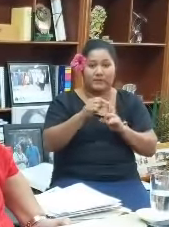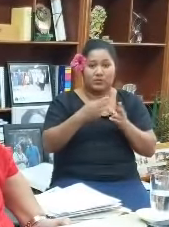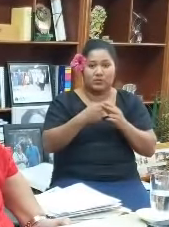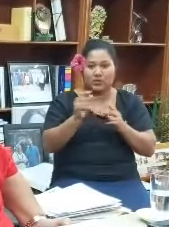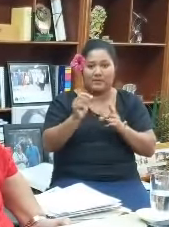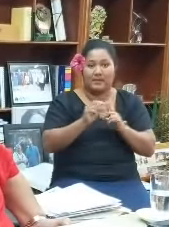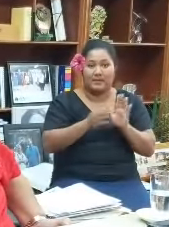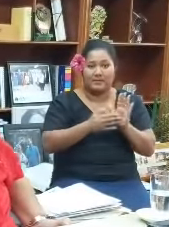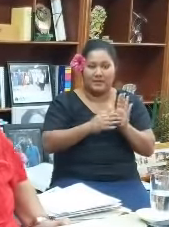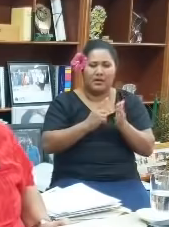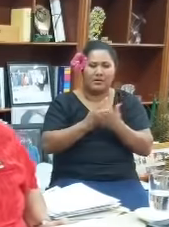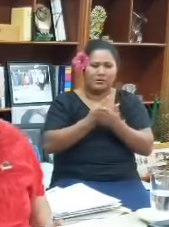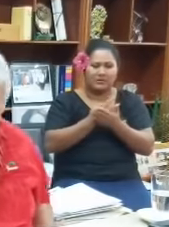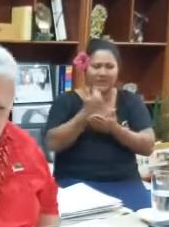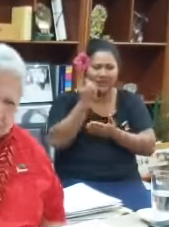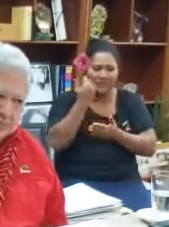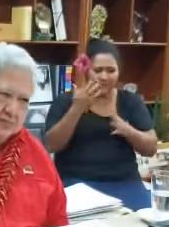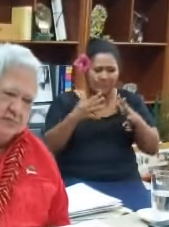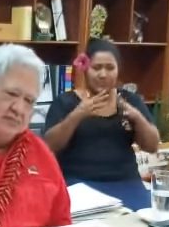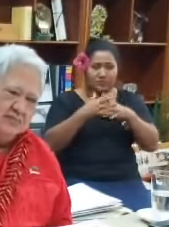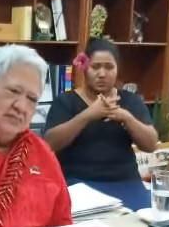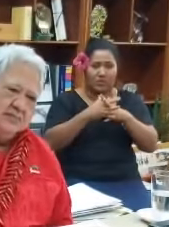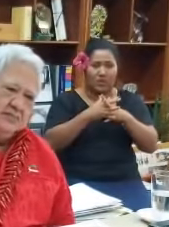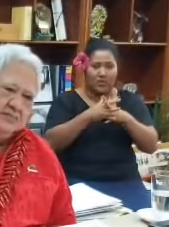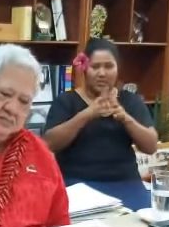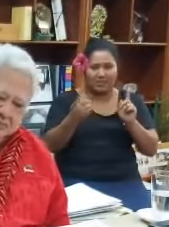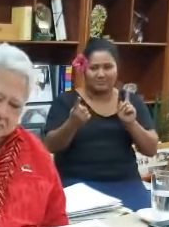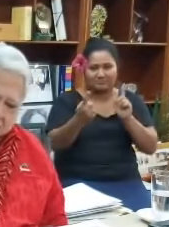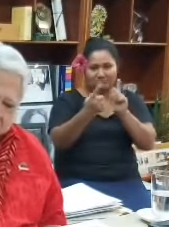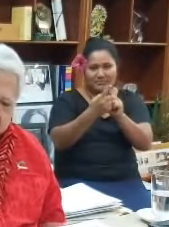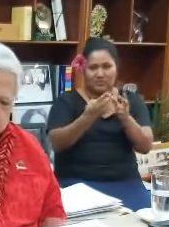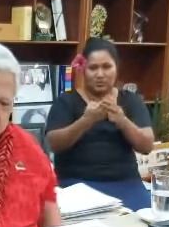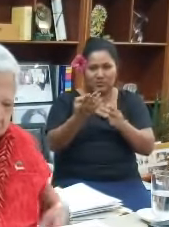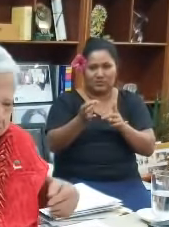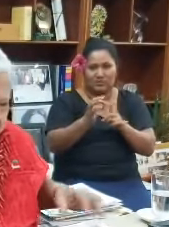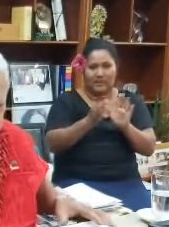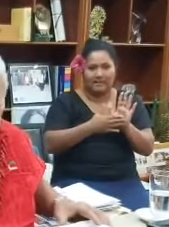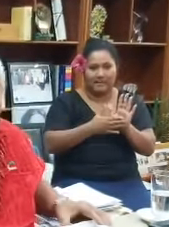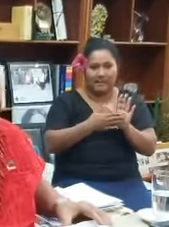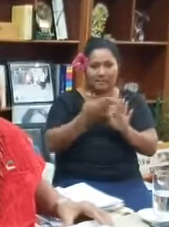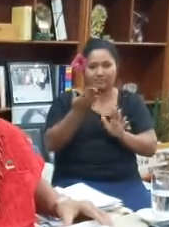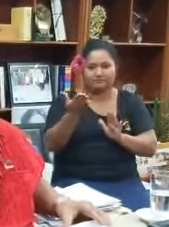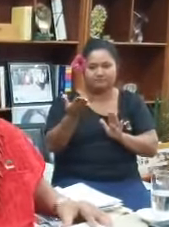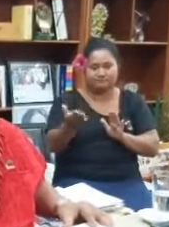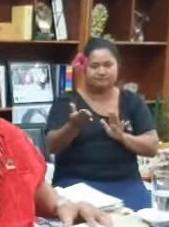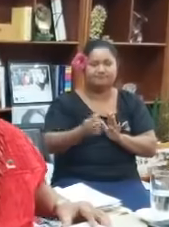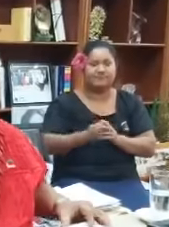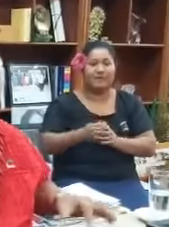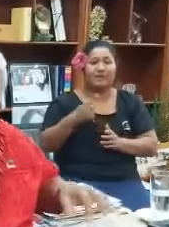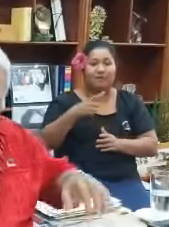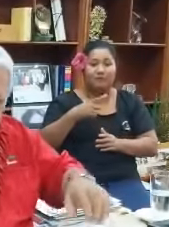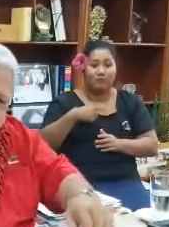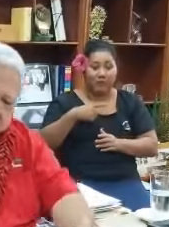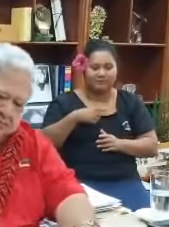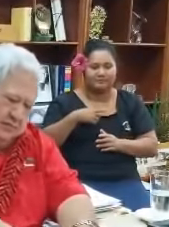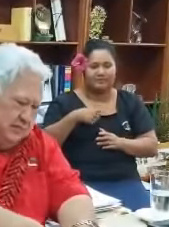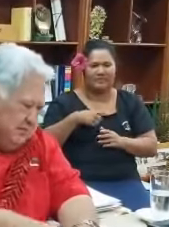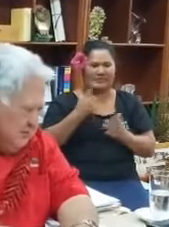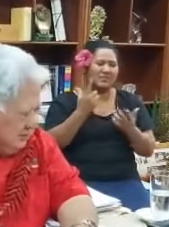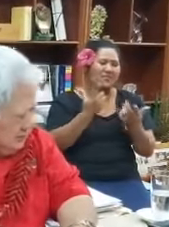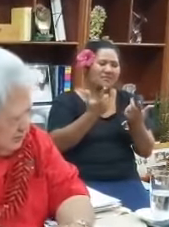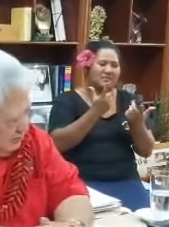le ava no ma sani va yaso tai tasi e fe lo ai mal tai tai ol malo le fionga ile li pale mia wa le tele o